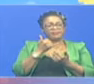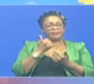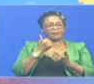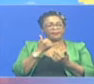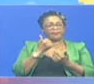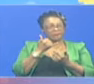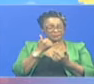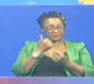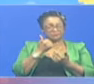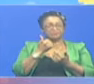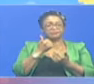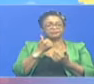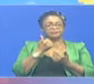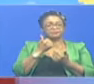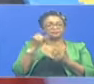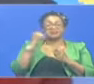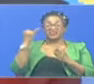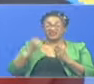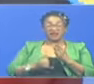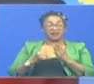Okay. Very last one, Waziri.